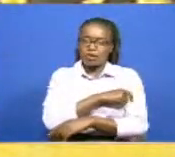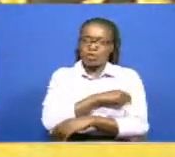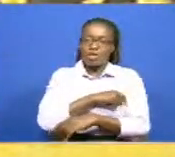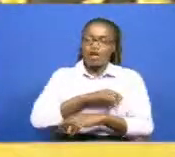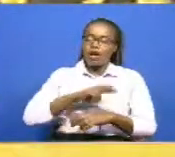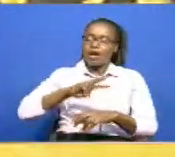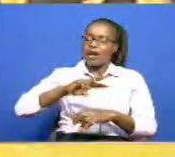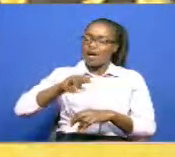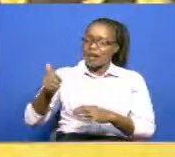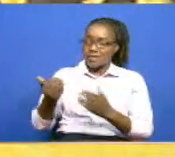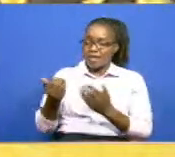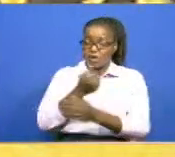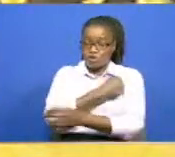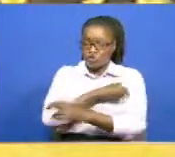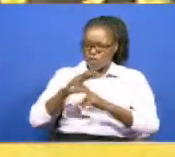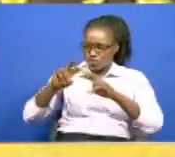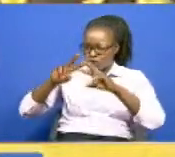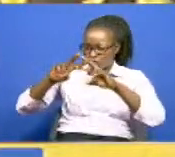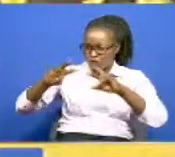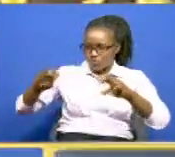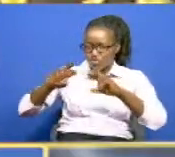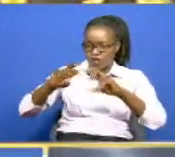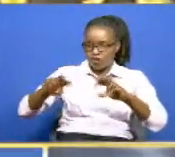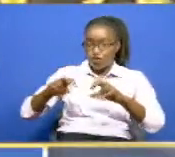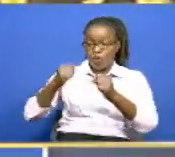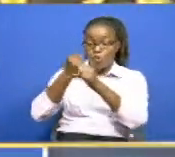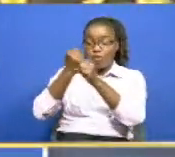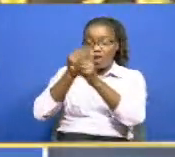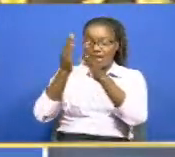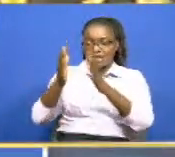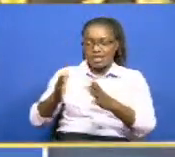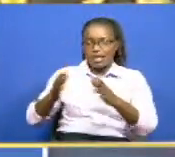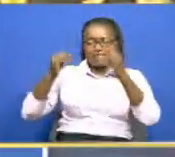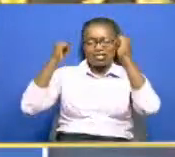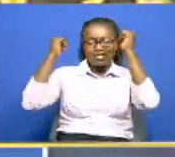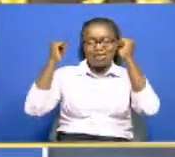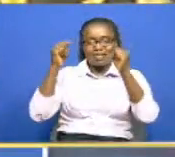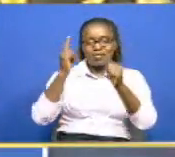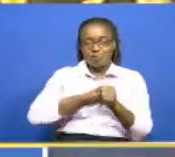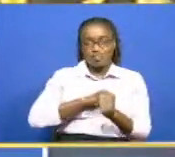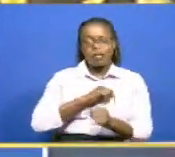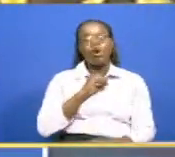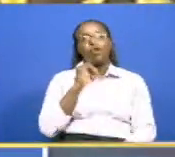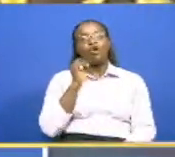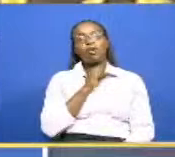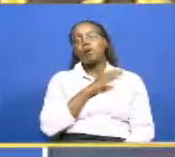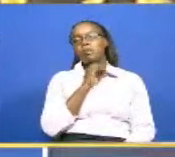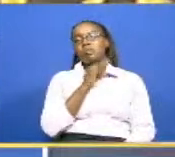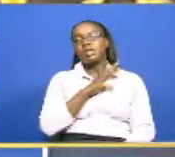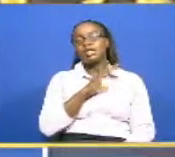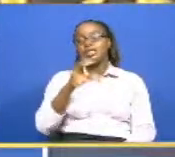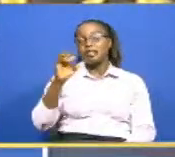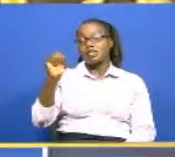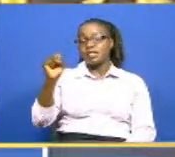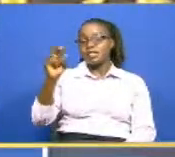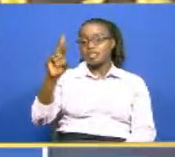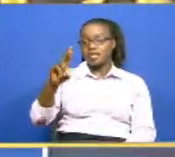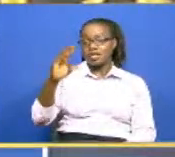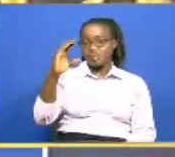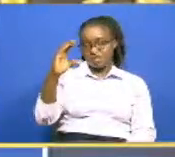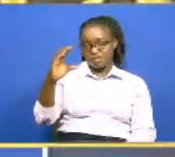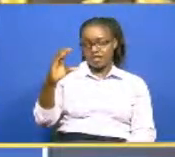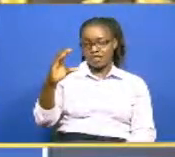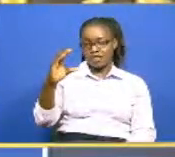ya wafanyikazi kwenye hospitali hiyo kutekeleza ilani yao ya kugoma. Wafanyikazi hao wanalalamikia hatua ya tume ya kuyanisha mishahara